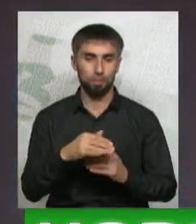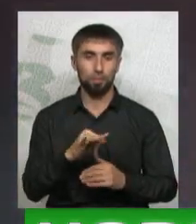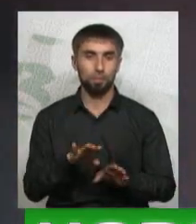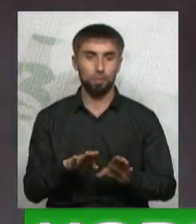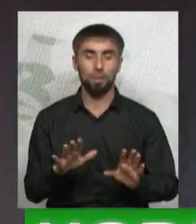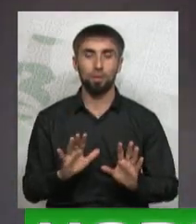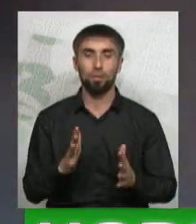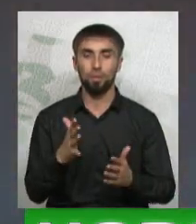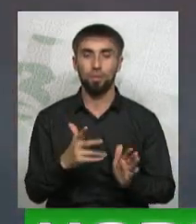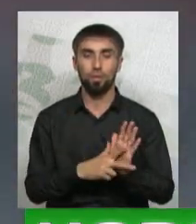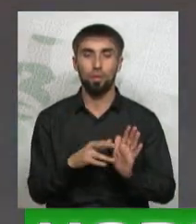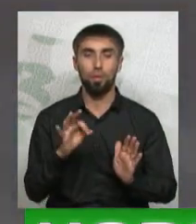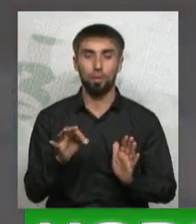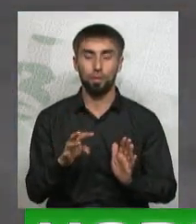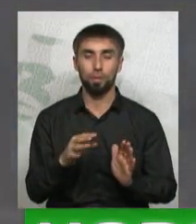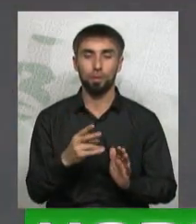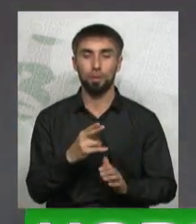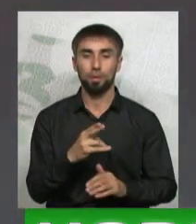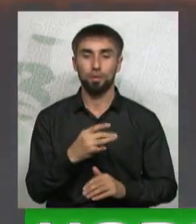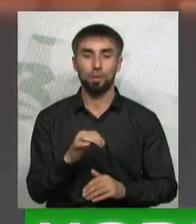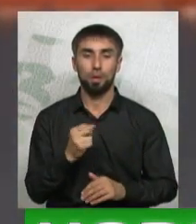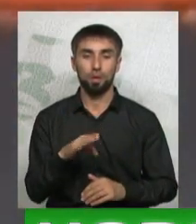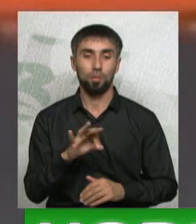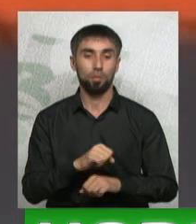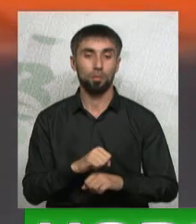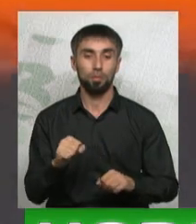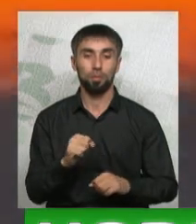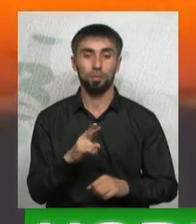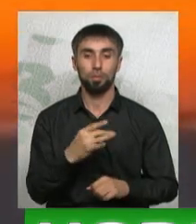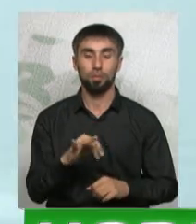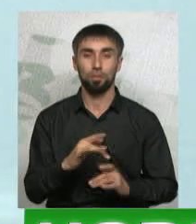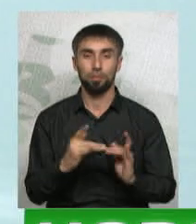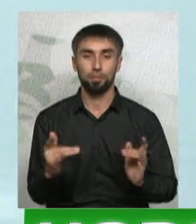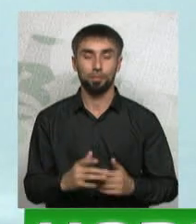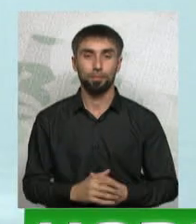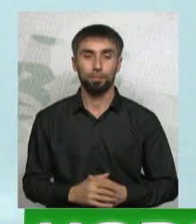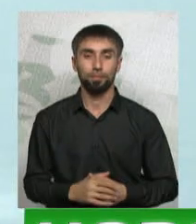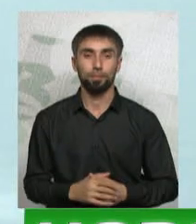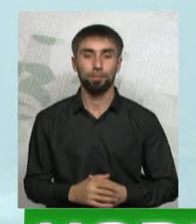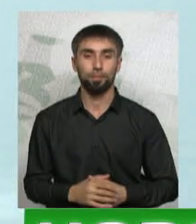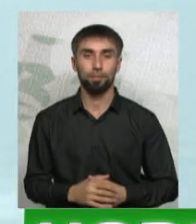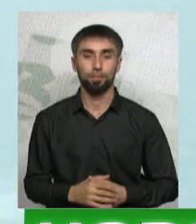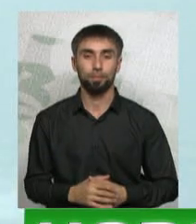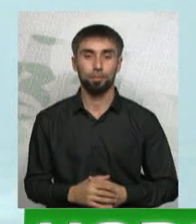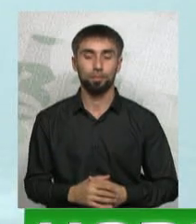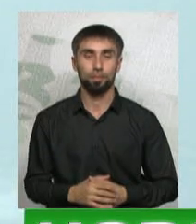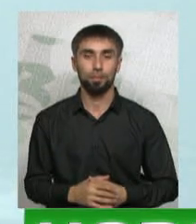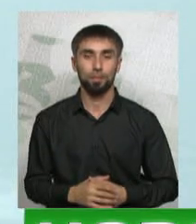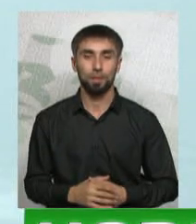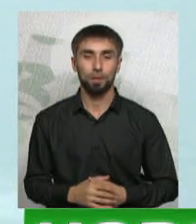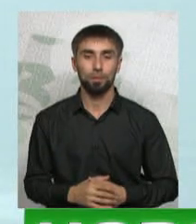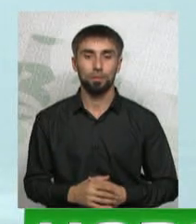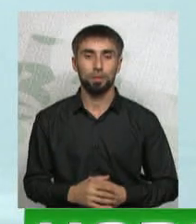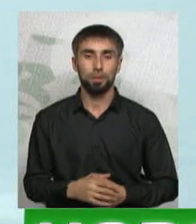также произошедшем 8 октября диверсионном акте по подрыву Крымского моста. Видео упавших в воду пролетов,